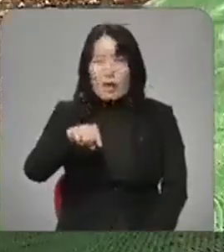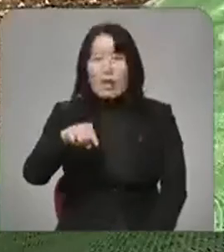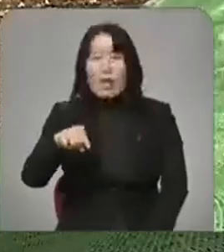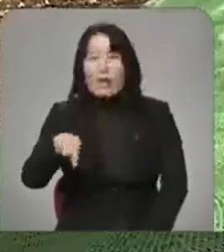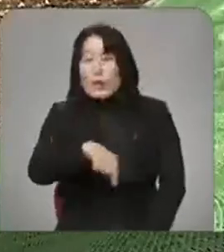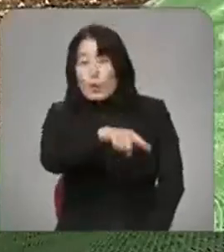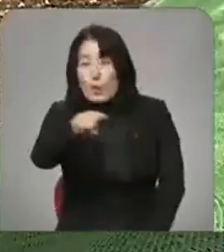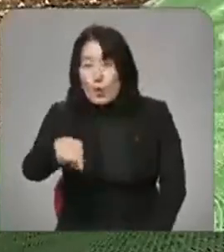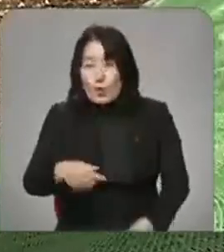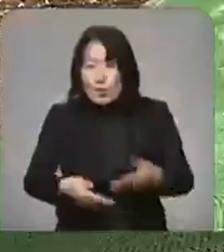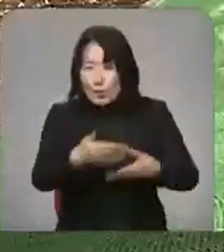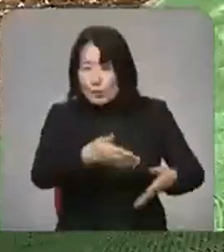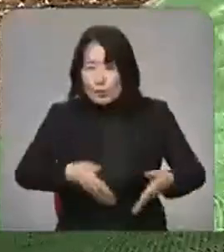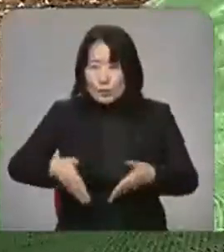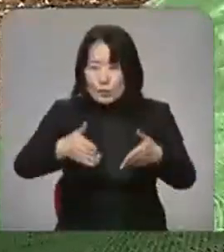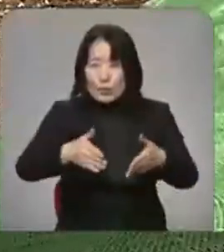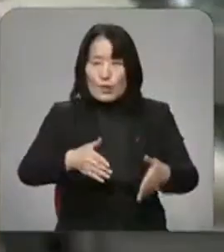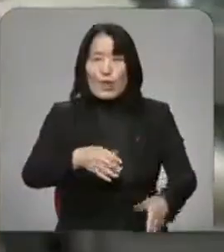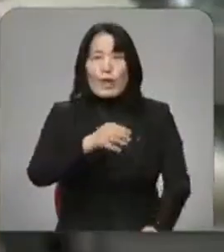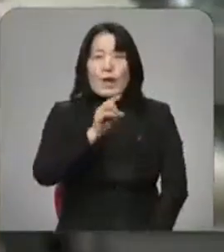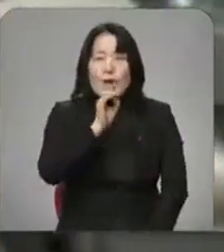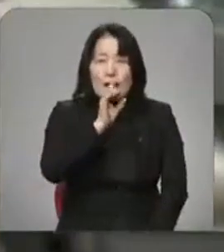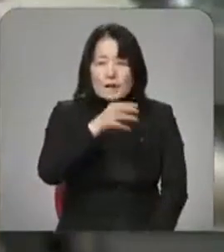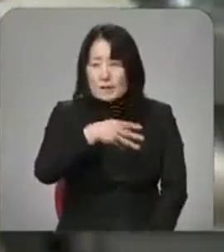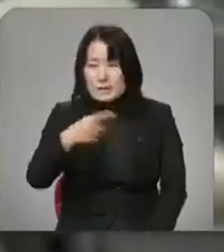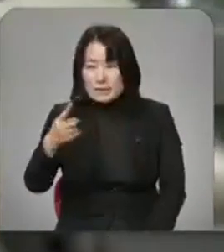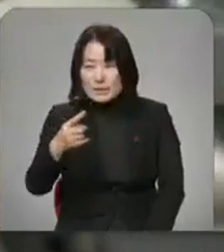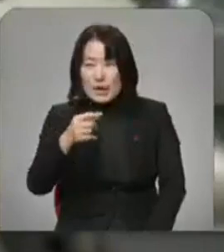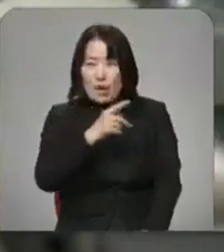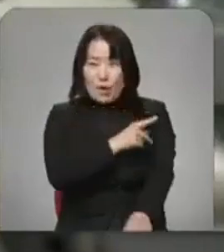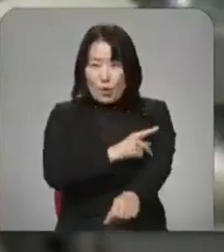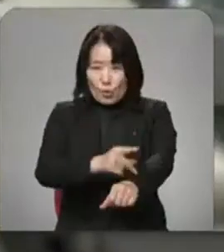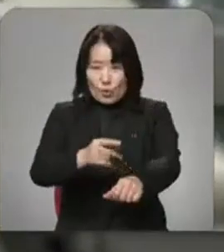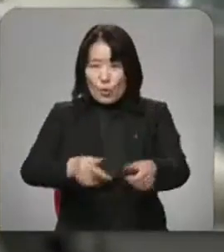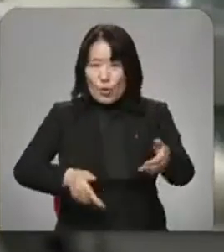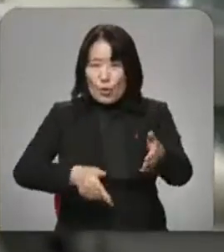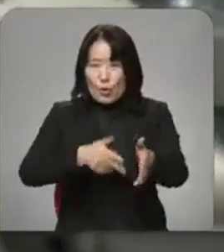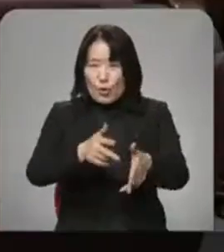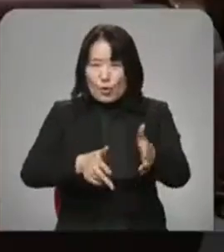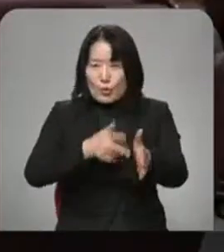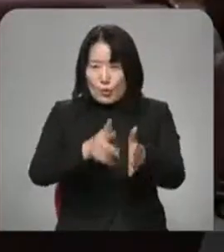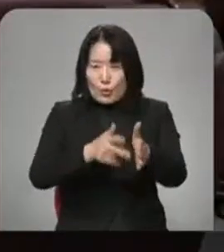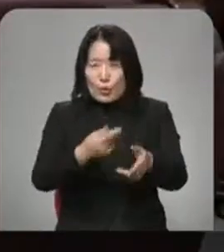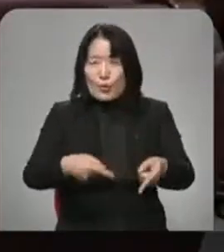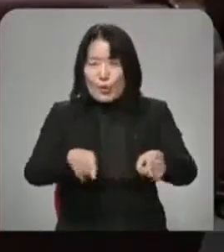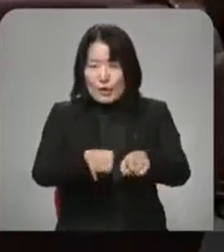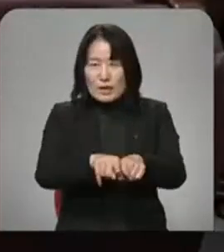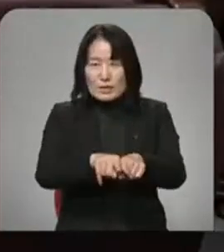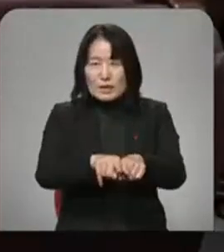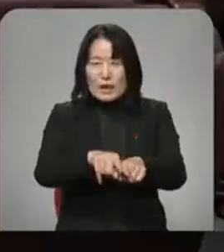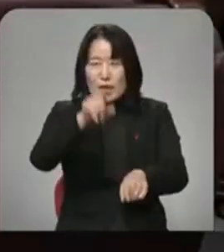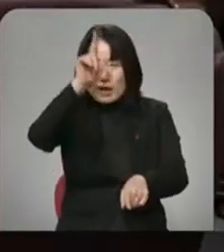사업과 삼척 강릉 간 고속 전철화 사업의 원활한 추진을 위해 정부와